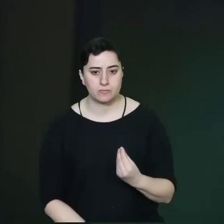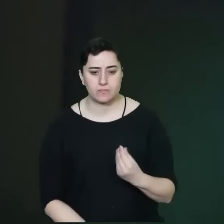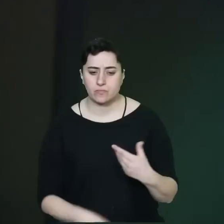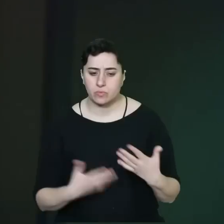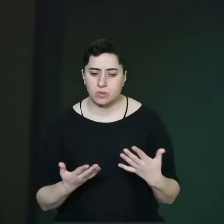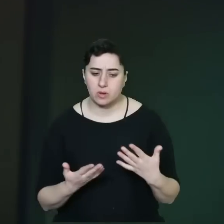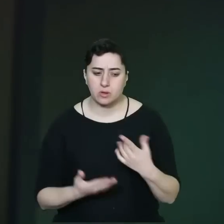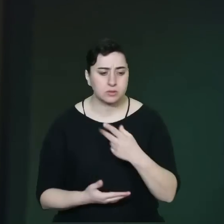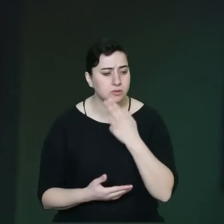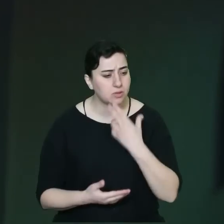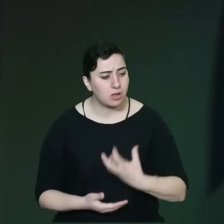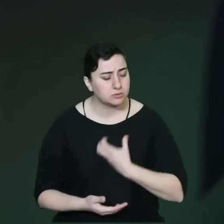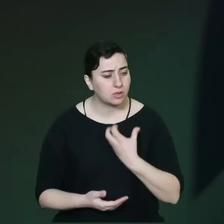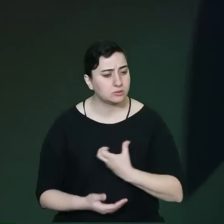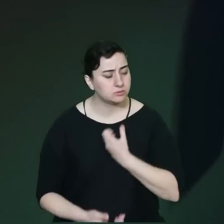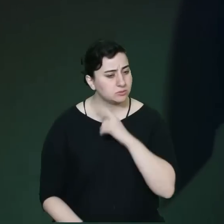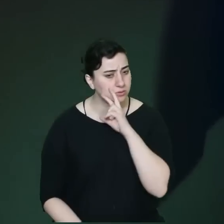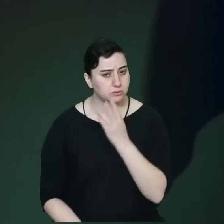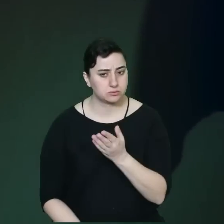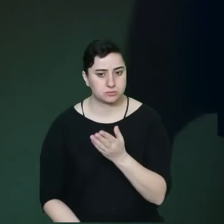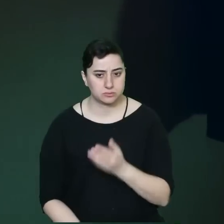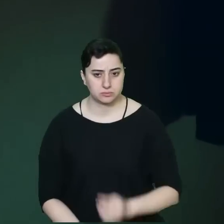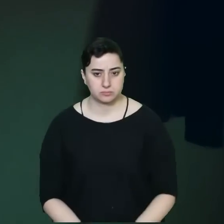Ya ne badireler atlatmış kız.